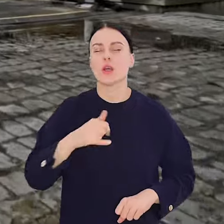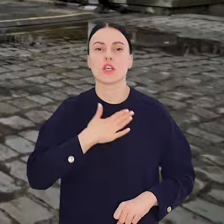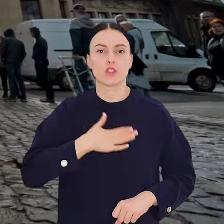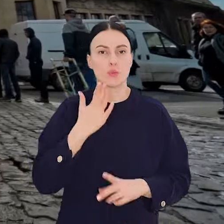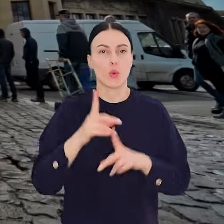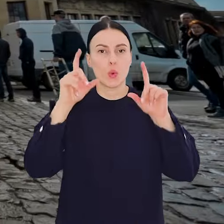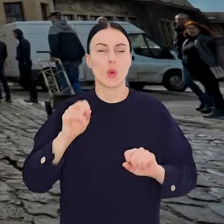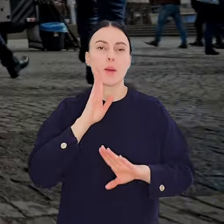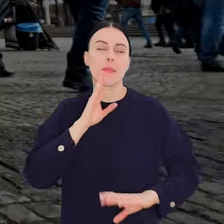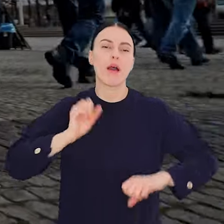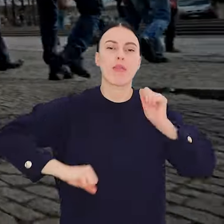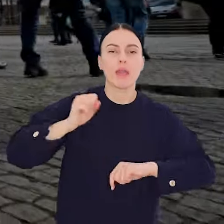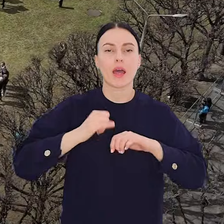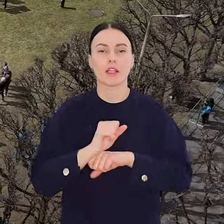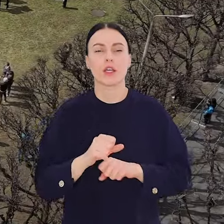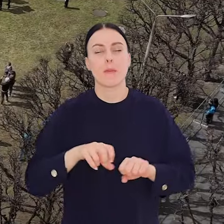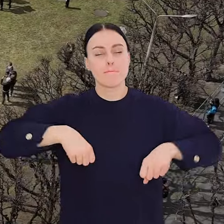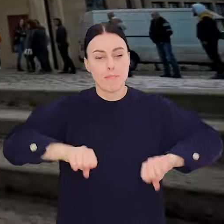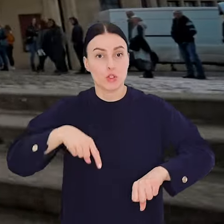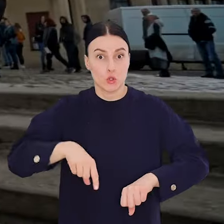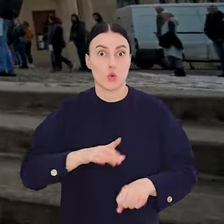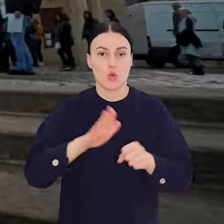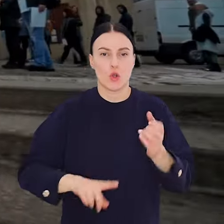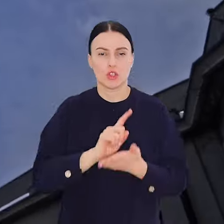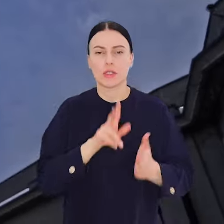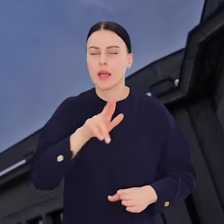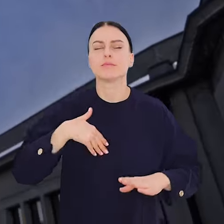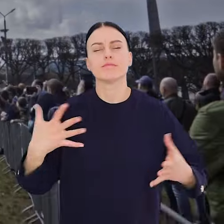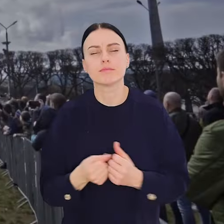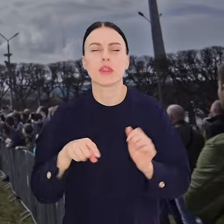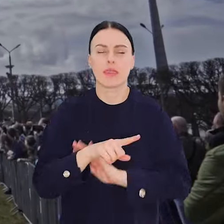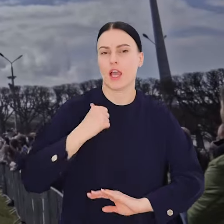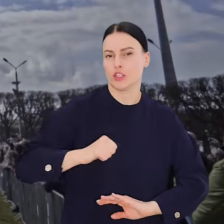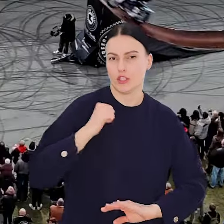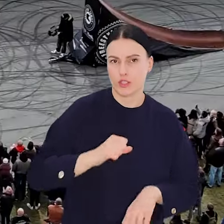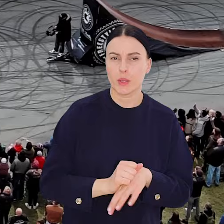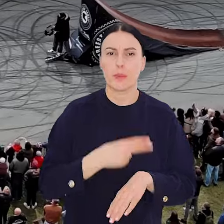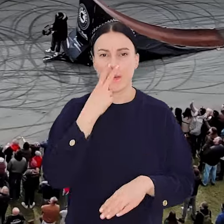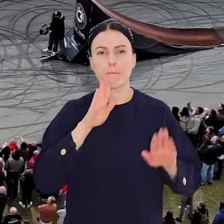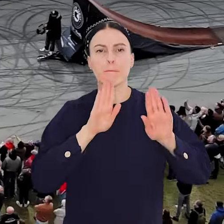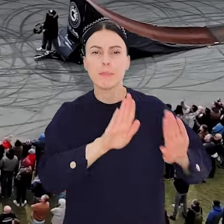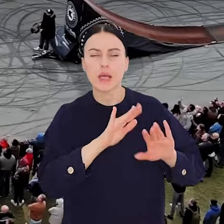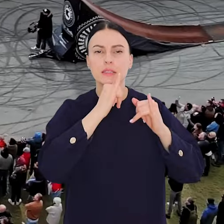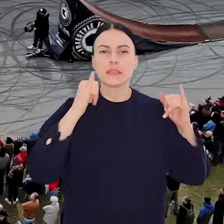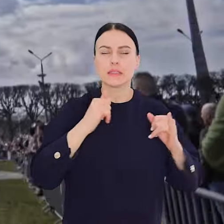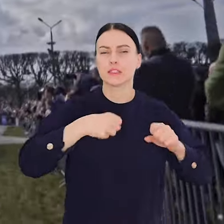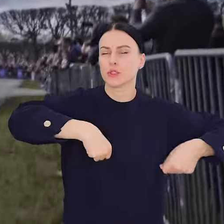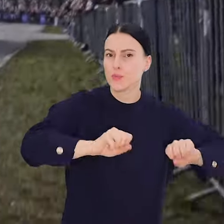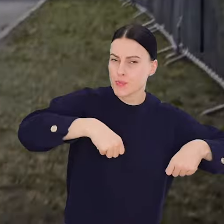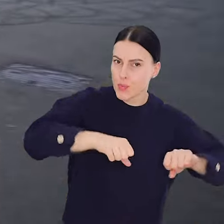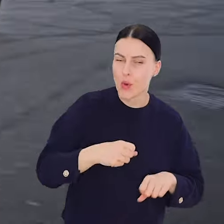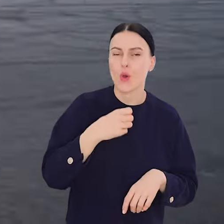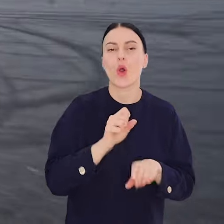Stulecia ruszają największe targi motocyklowe na Dolnym Śląsku. Każdy znajdzie na nich coś dla siebie. Pokaz stunt i